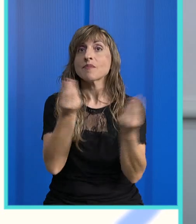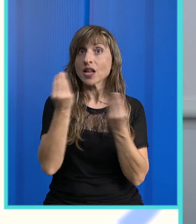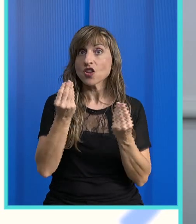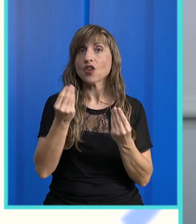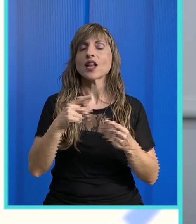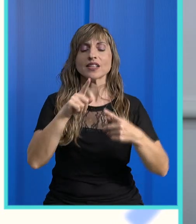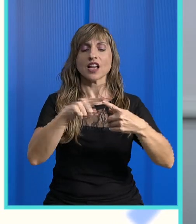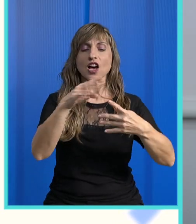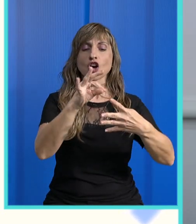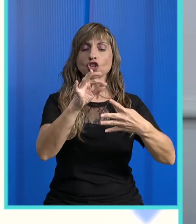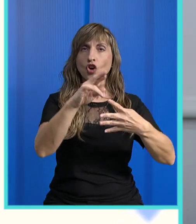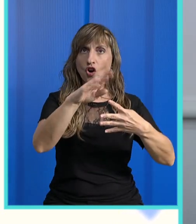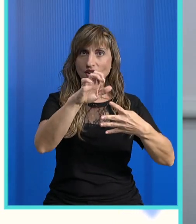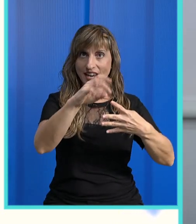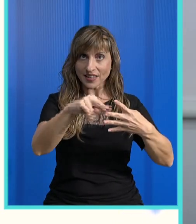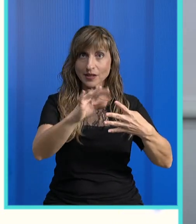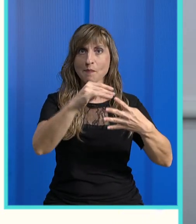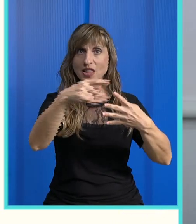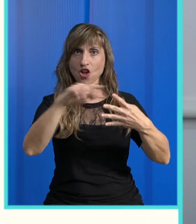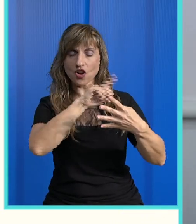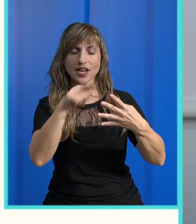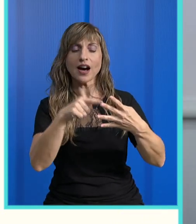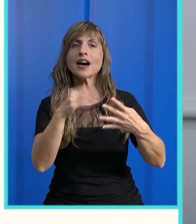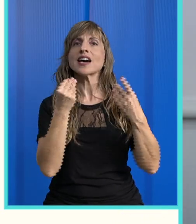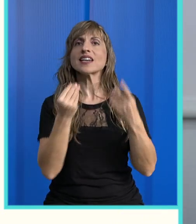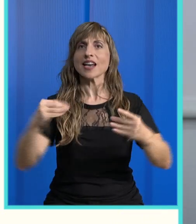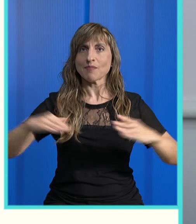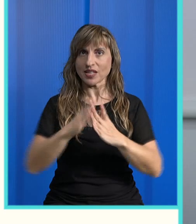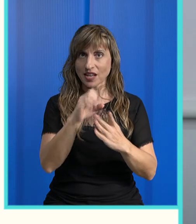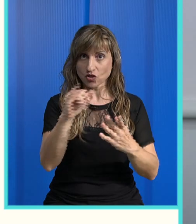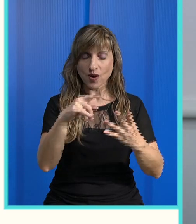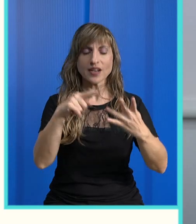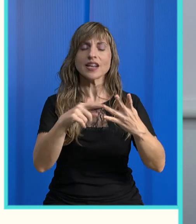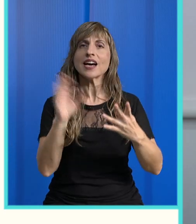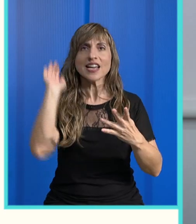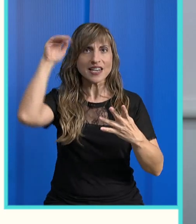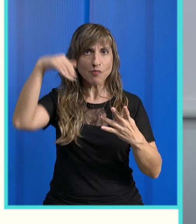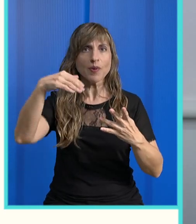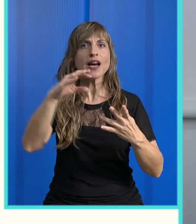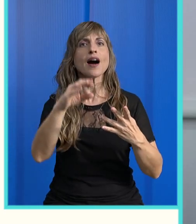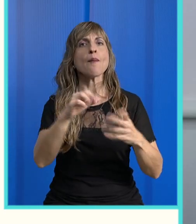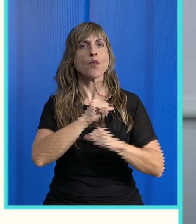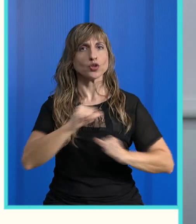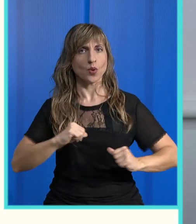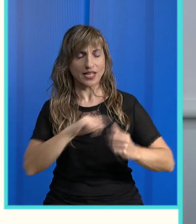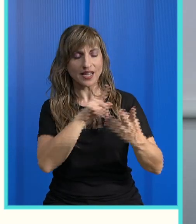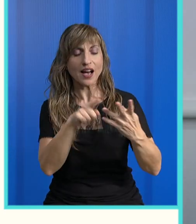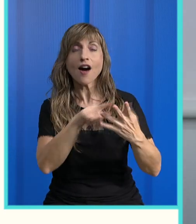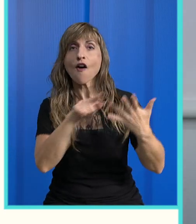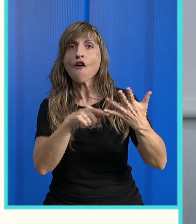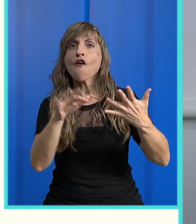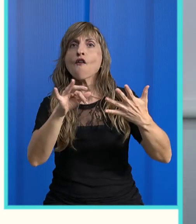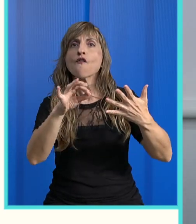Torrent de Batllòria Rambla Sant Joan com he dit República Portuguesa Fònia Escolar